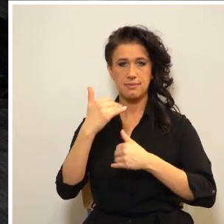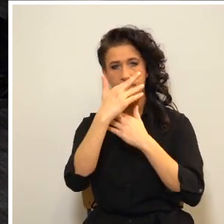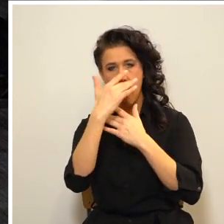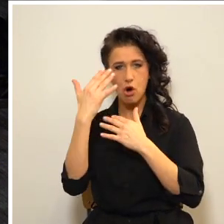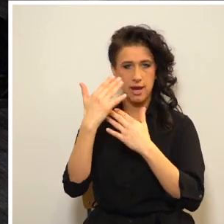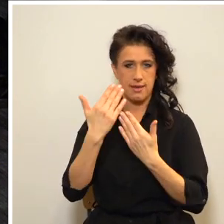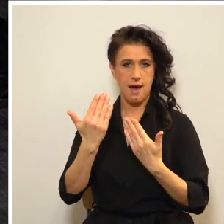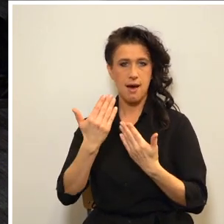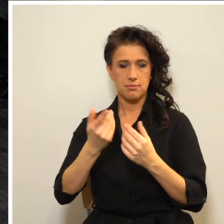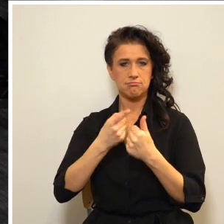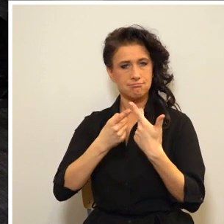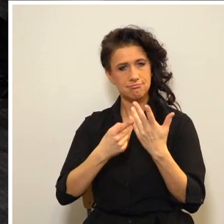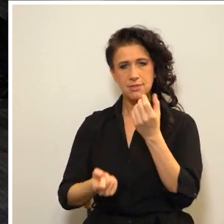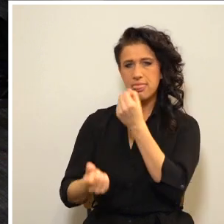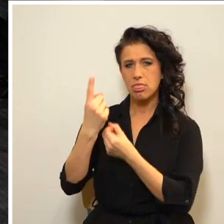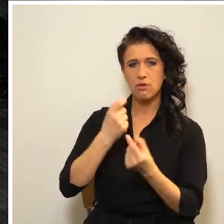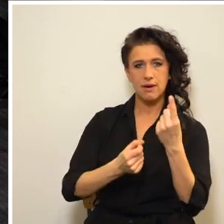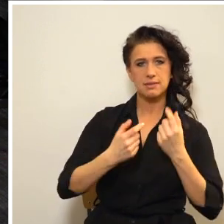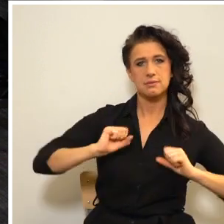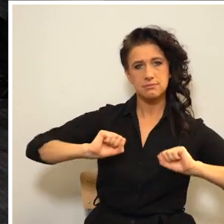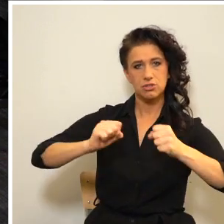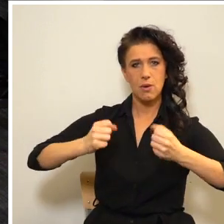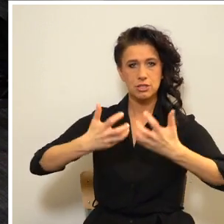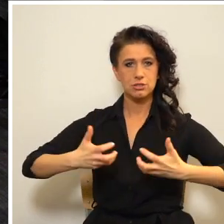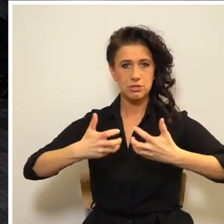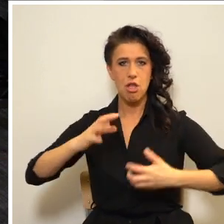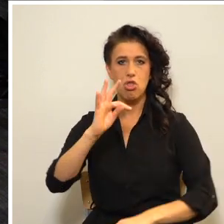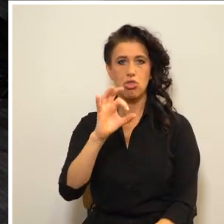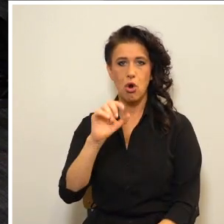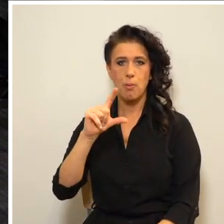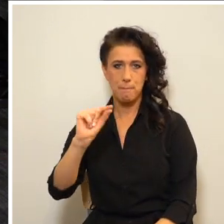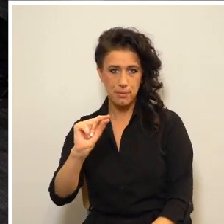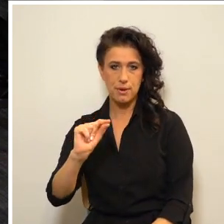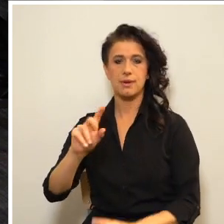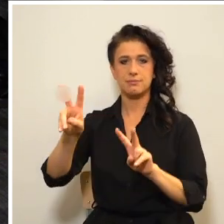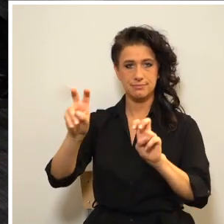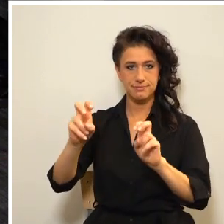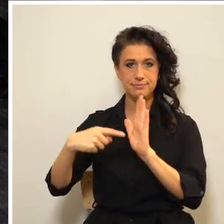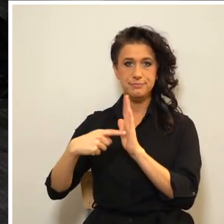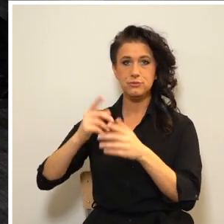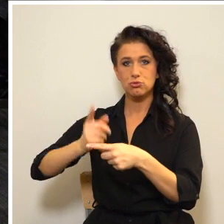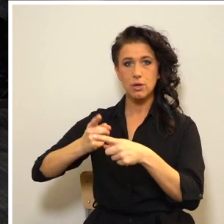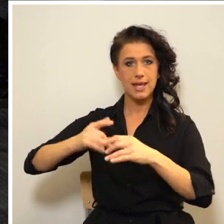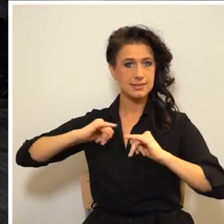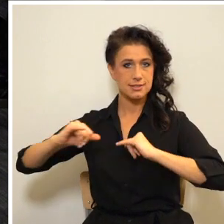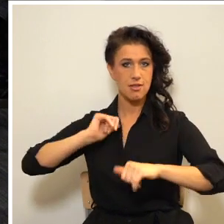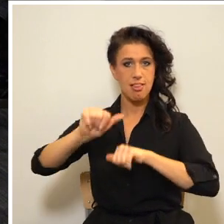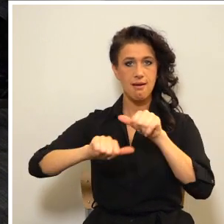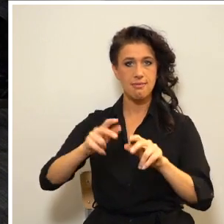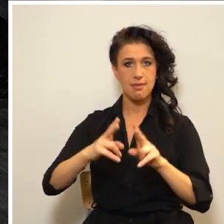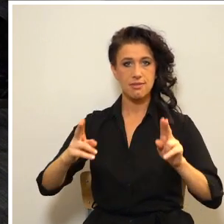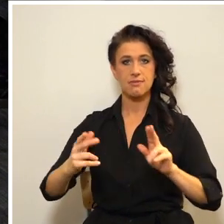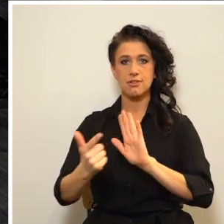się innowacyjnością też aktywnie działa w stowarzyszeniu Top Five hundred Invaders którego był członkiem zarządu w latach